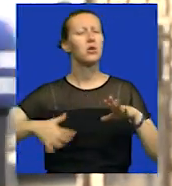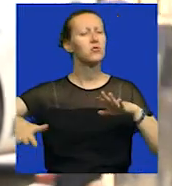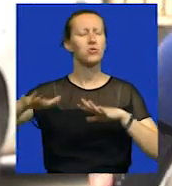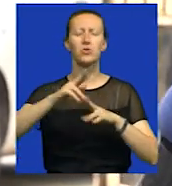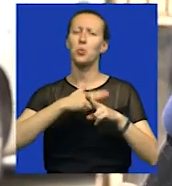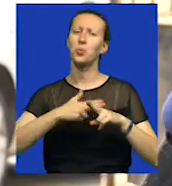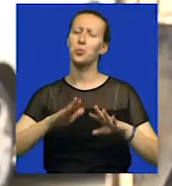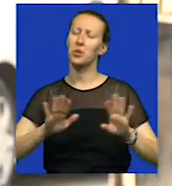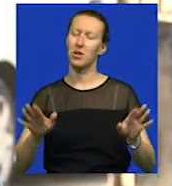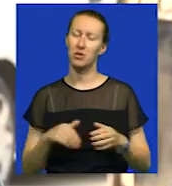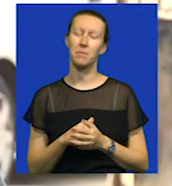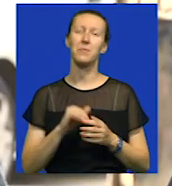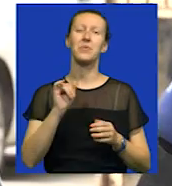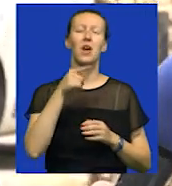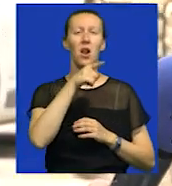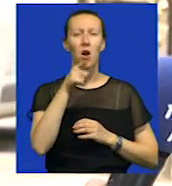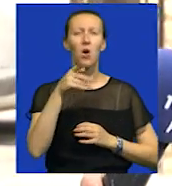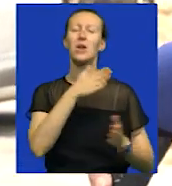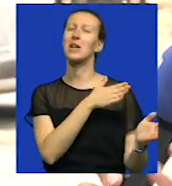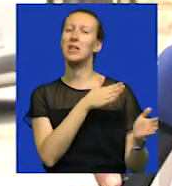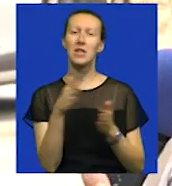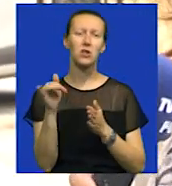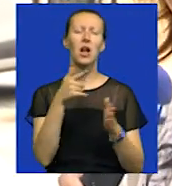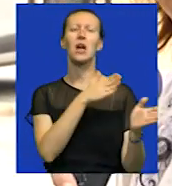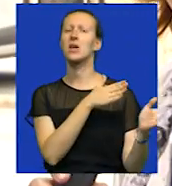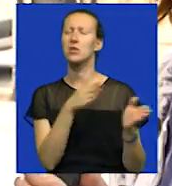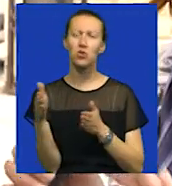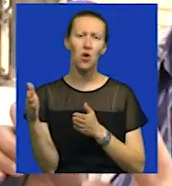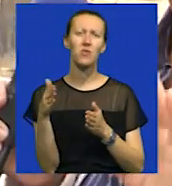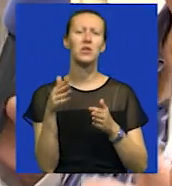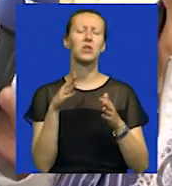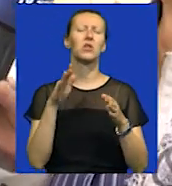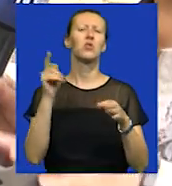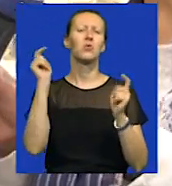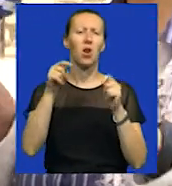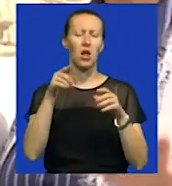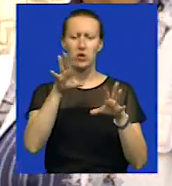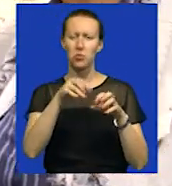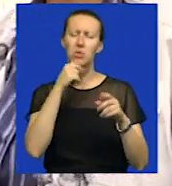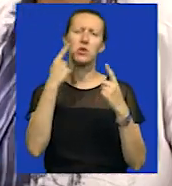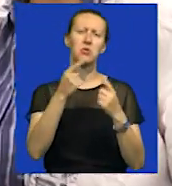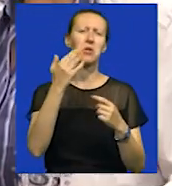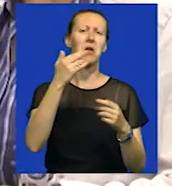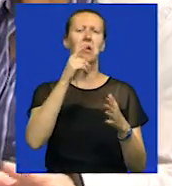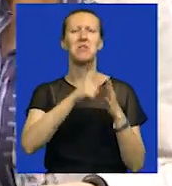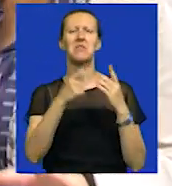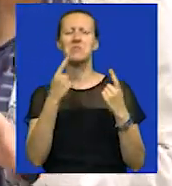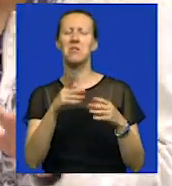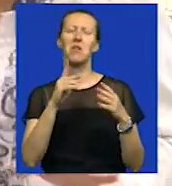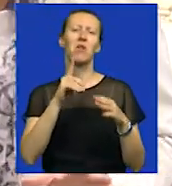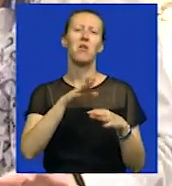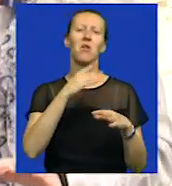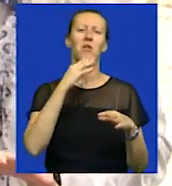uredno. E, a da vas pitam, da li su oni redoviti? Da li oni redovito prazne ili to ostane po par šetimani?